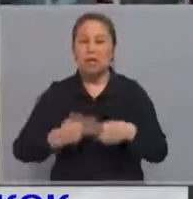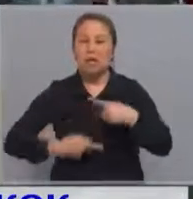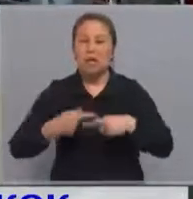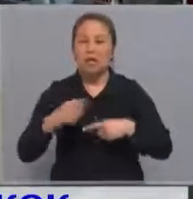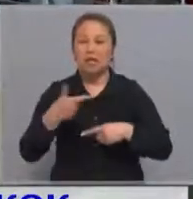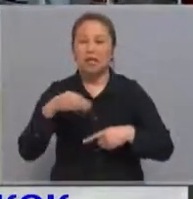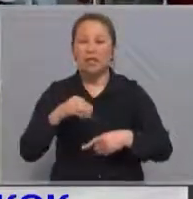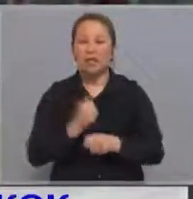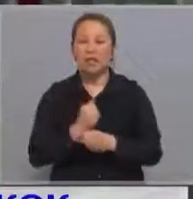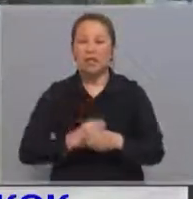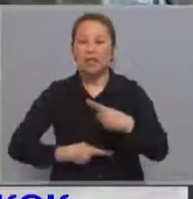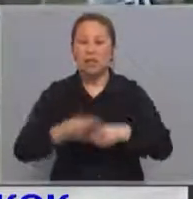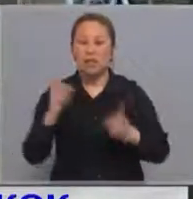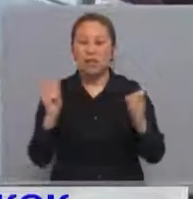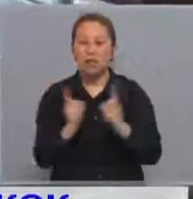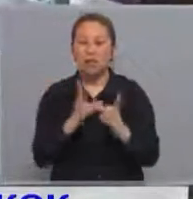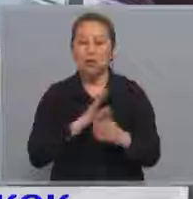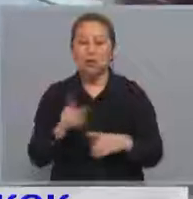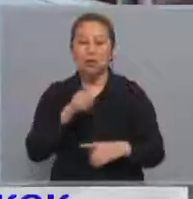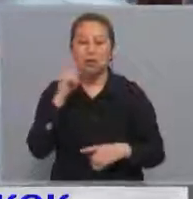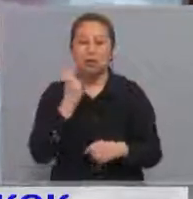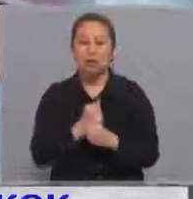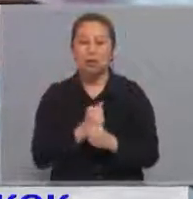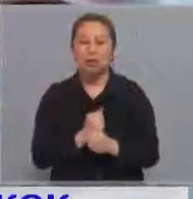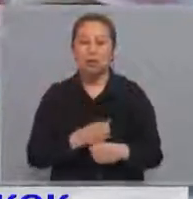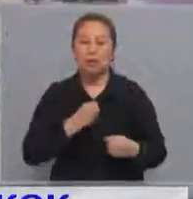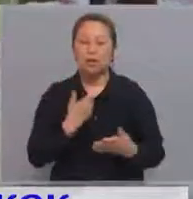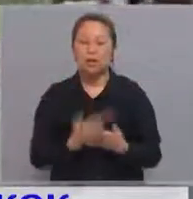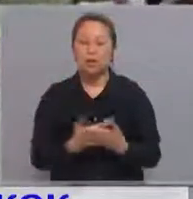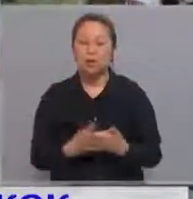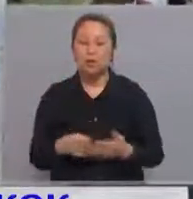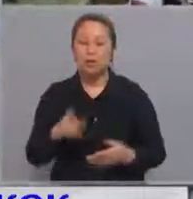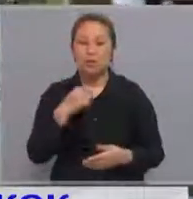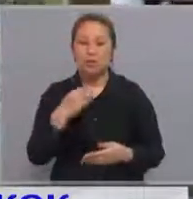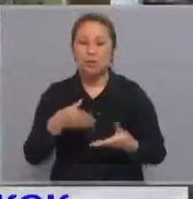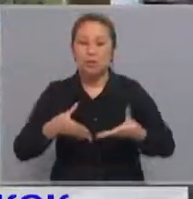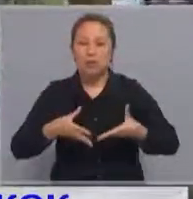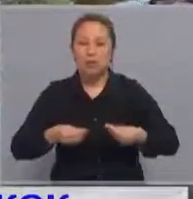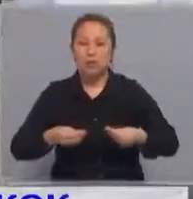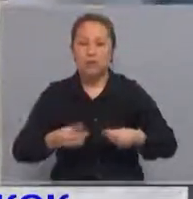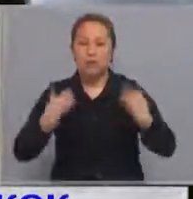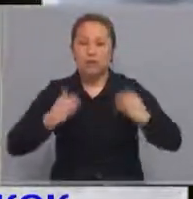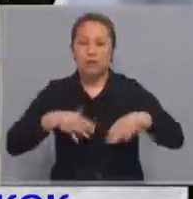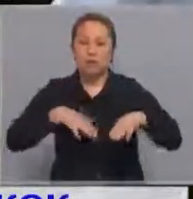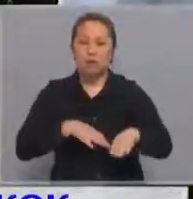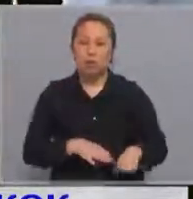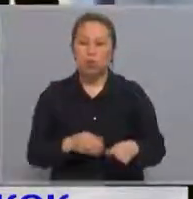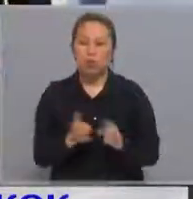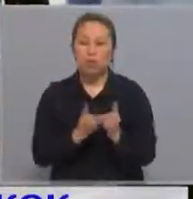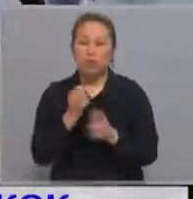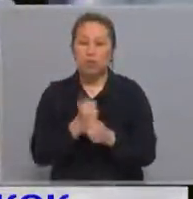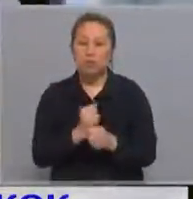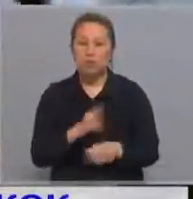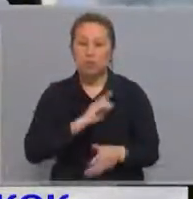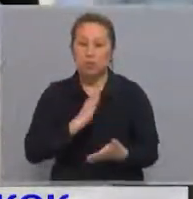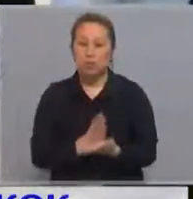өз кәсібін ашқан кәсіпкерлермен кездесті. Жас кәсіп иелері тапсырыспен құрақ көрпе мен жастық киім тігумен айналысып, ес сабын шығару ісі жолға